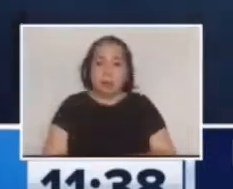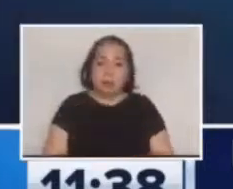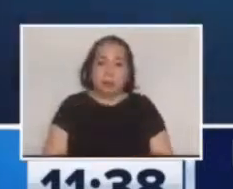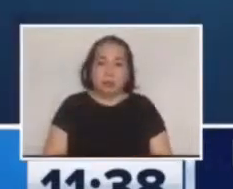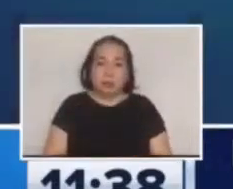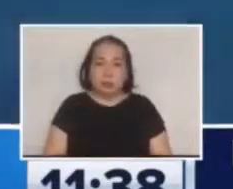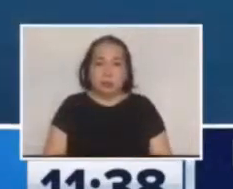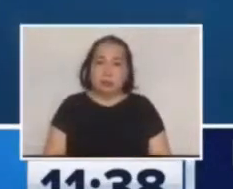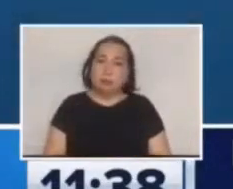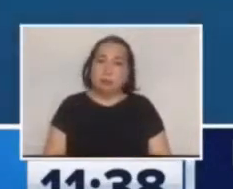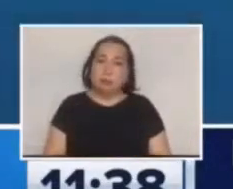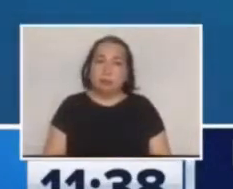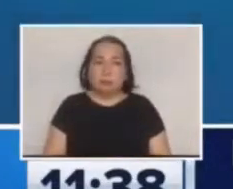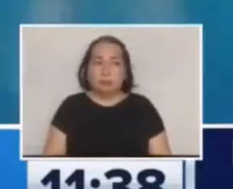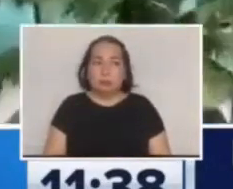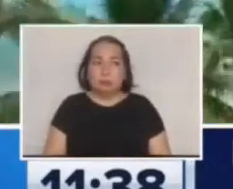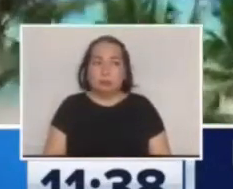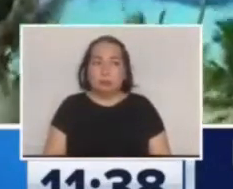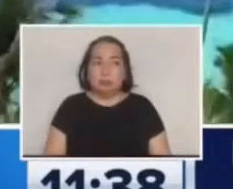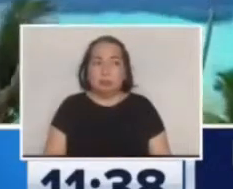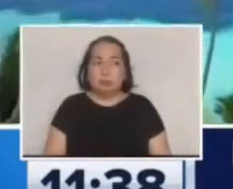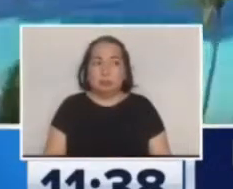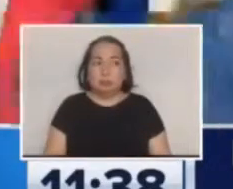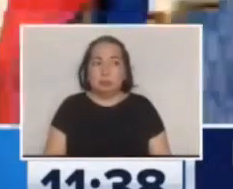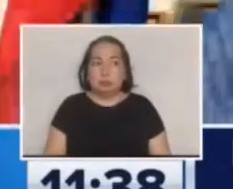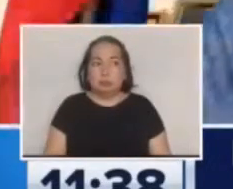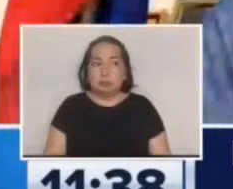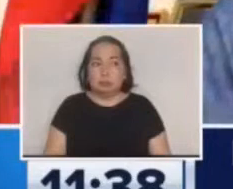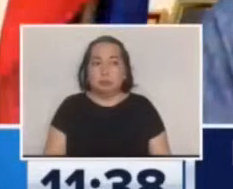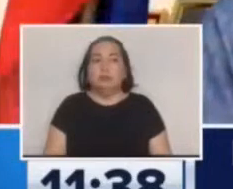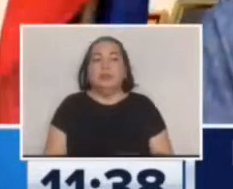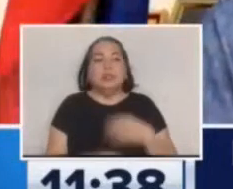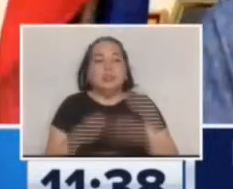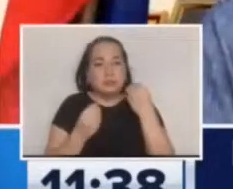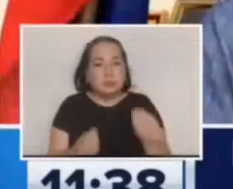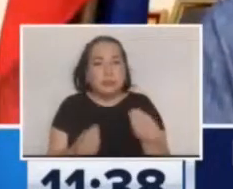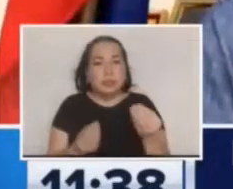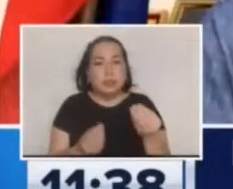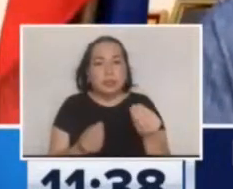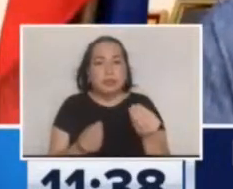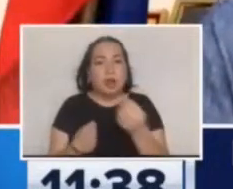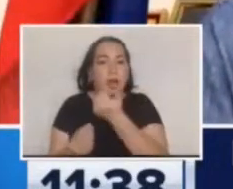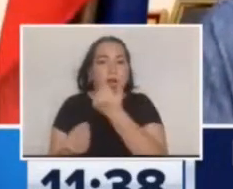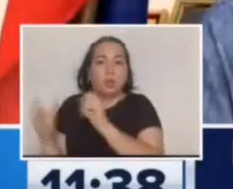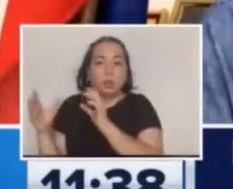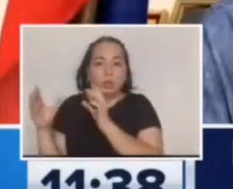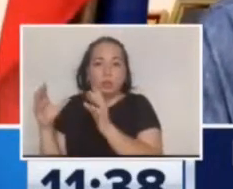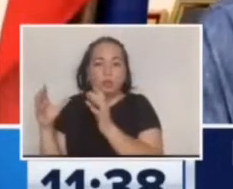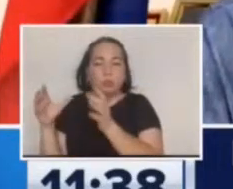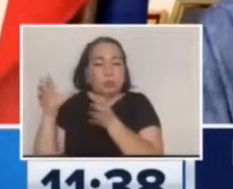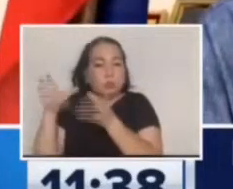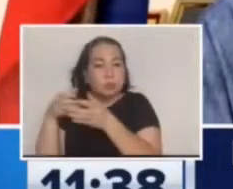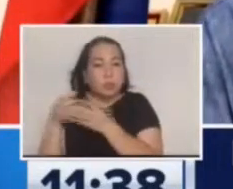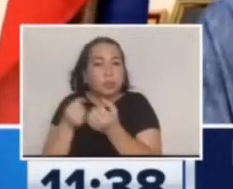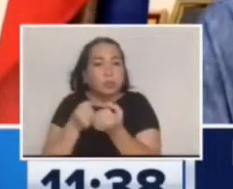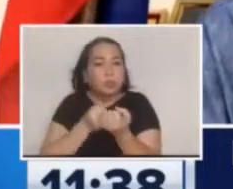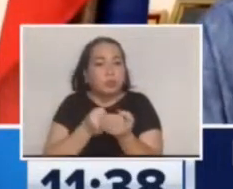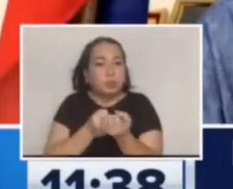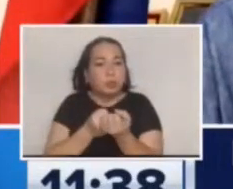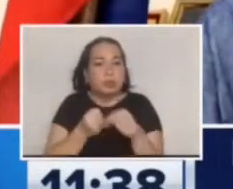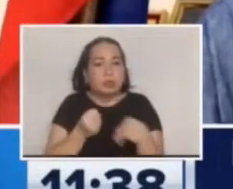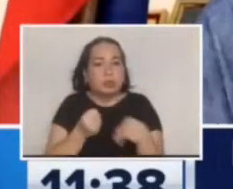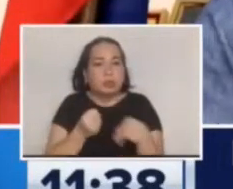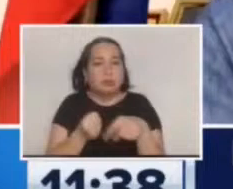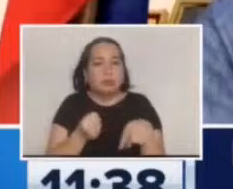fellow governors that they carried this already in our resolution. We are asking the national government to support